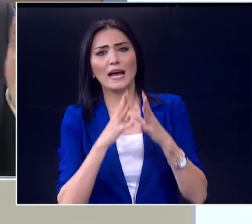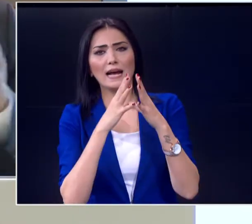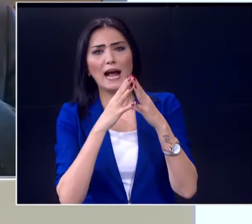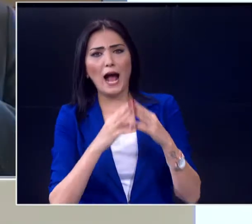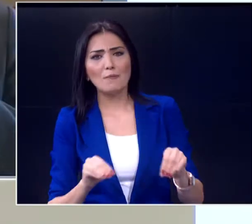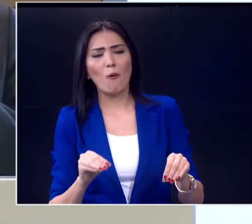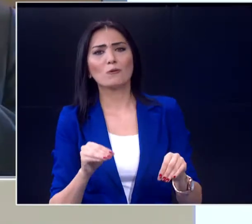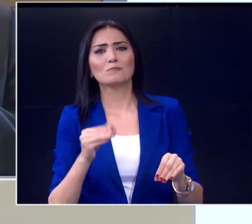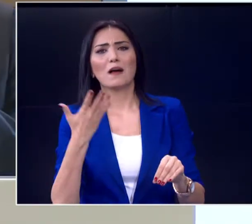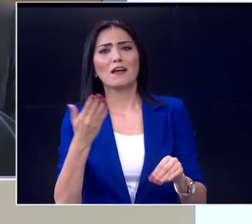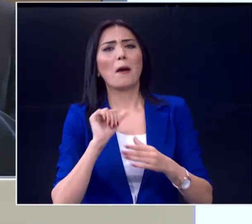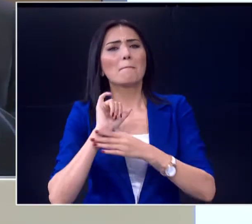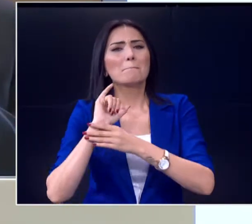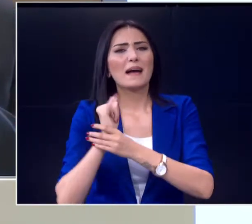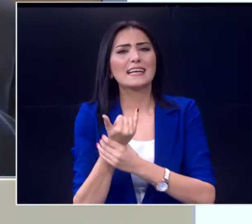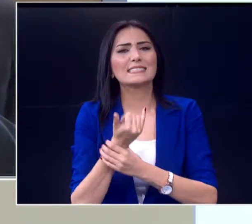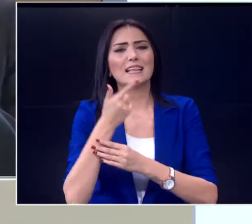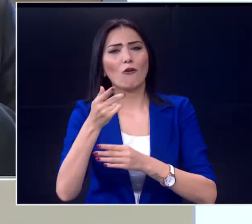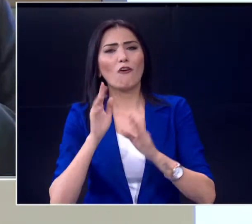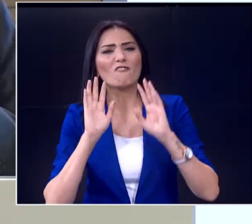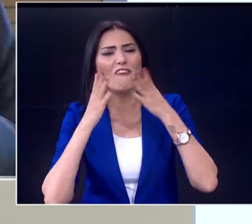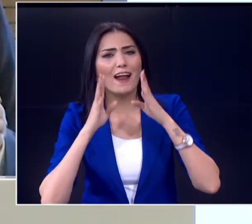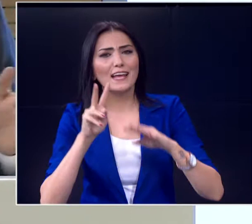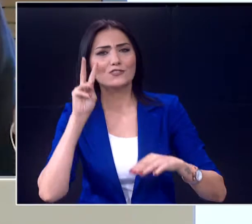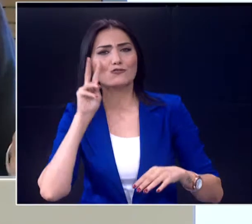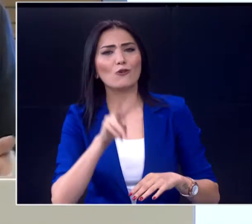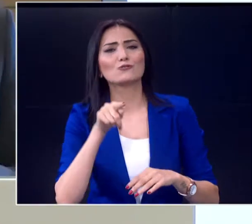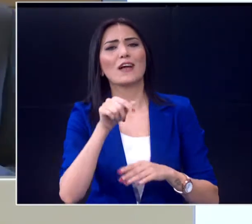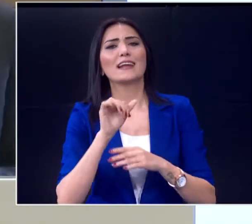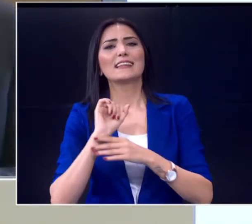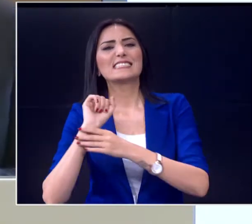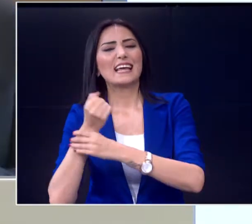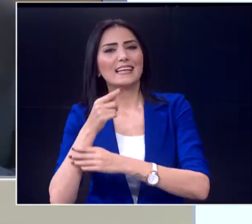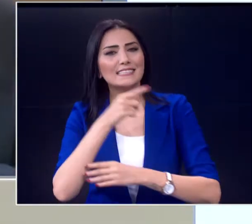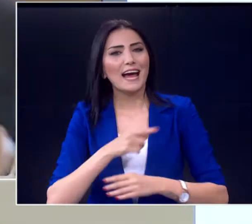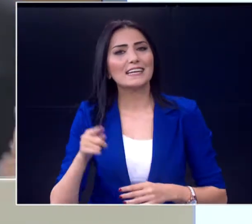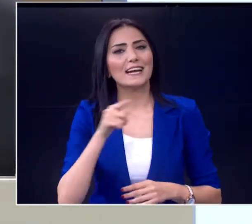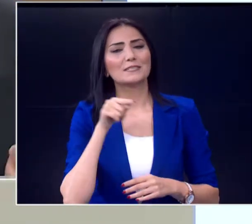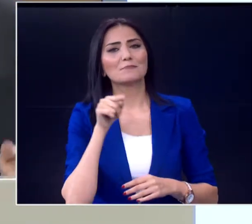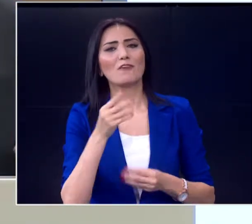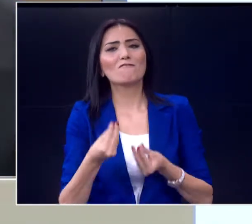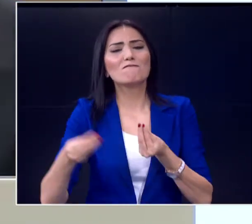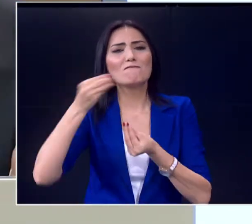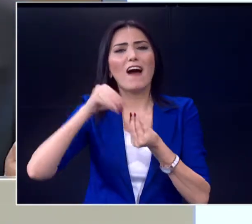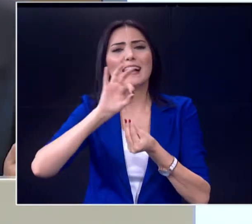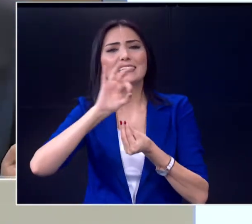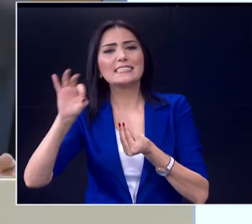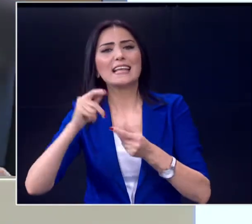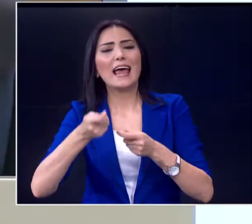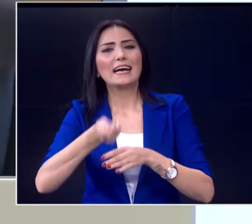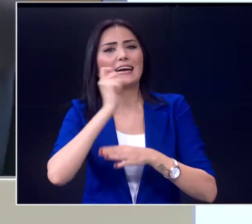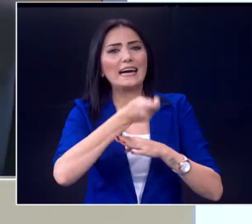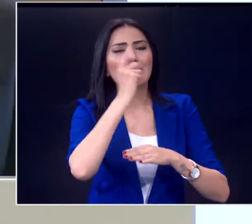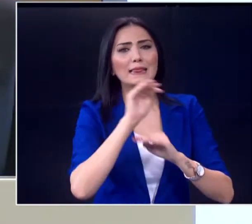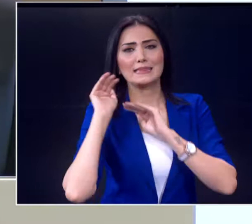Kaybolmaya yüz tutan meslek kollarında faaliyet gösteren zanaatkarlarımıza faizsiz kredi desteği